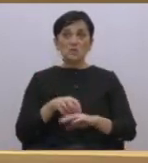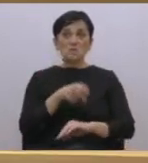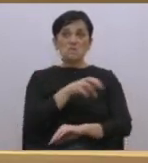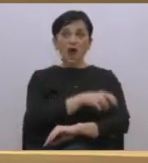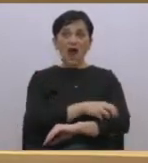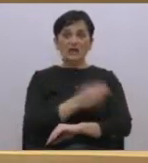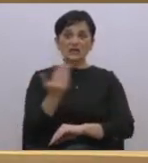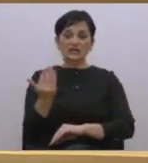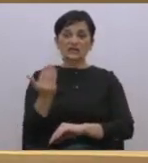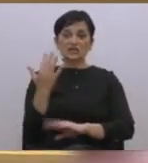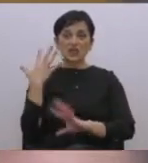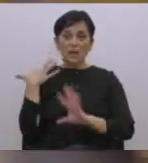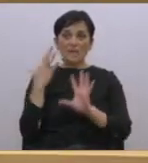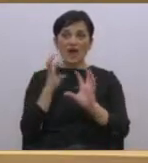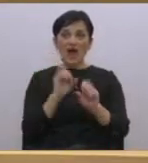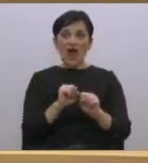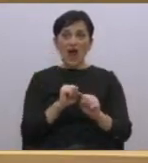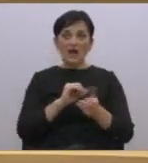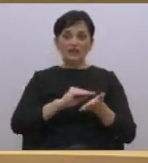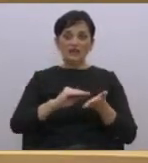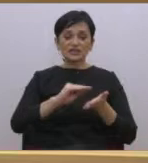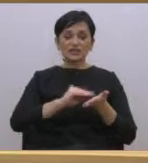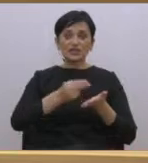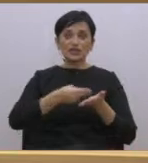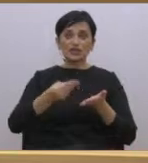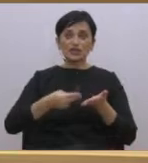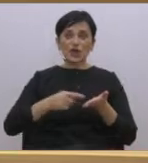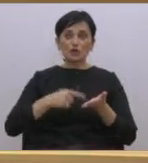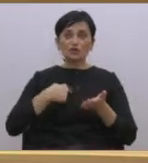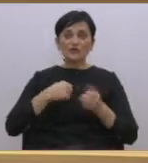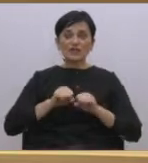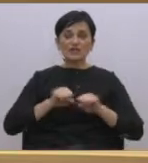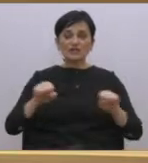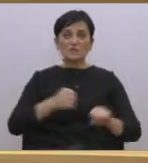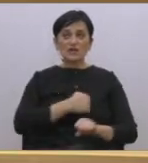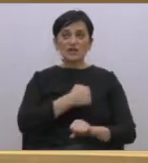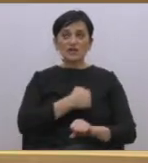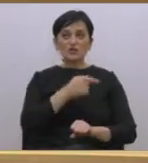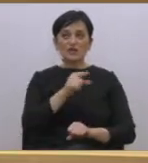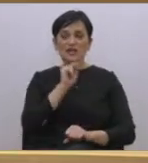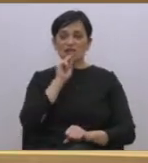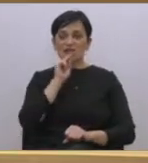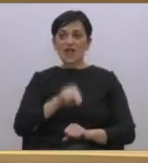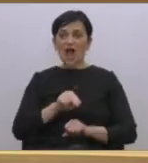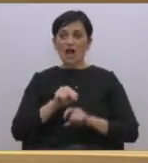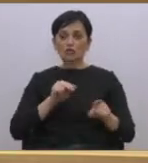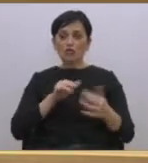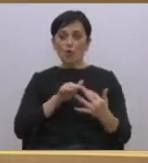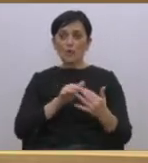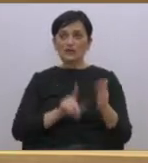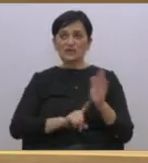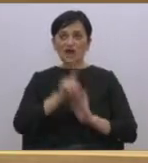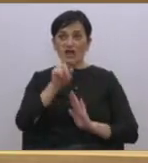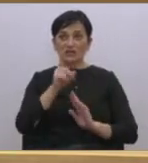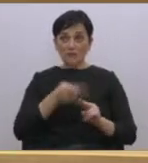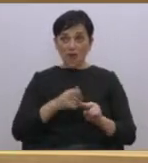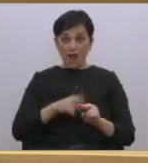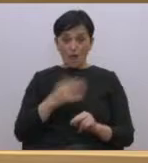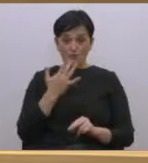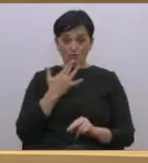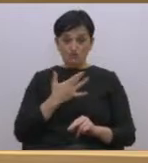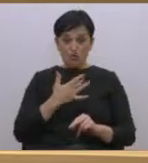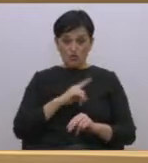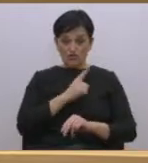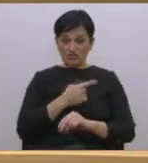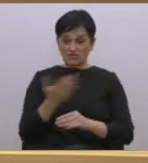sa hari da ucira rezoluția, romita cuenic miri samfedruebi, da da nașaula, omis dați căbași. Ai am politicul zala asta